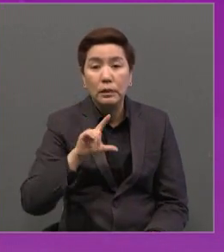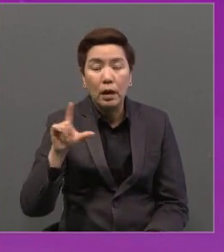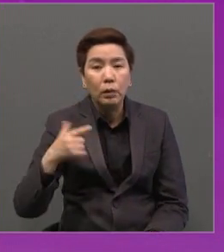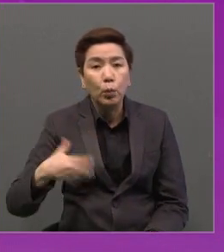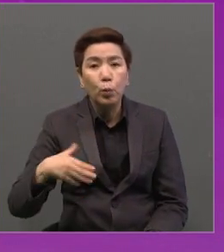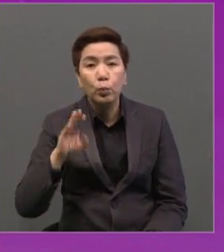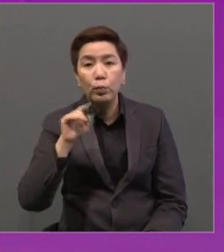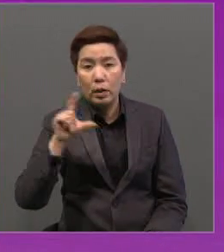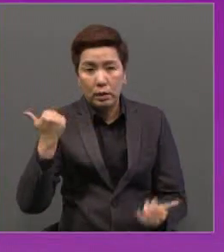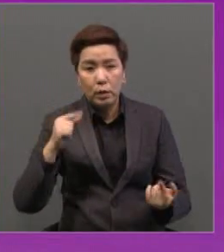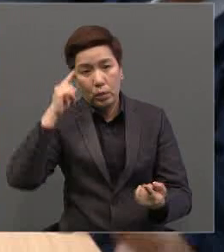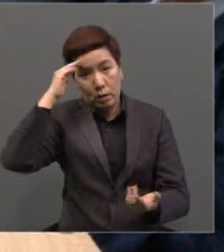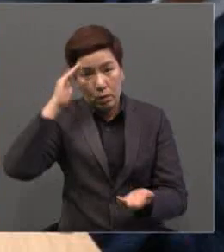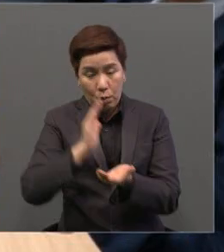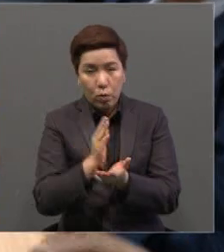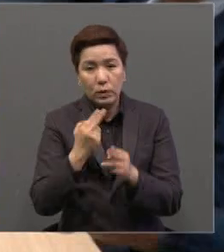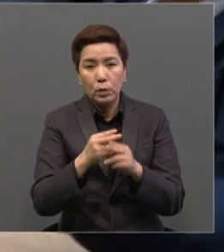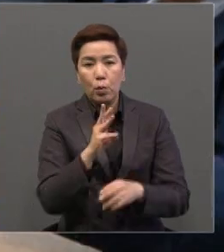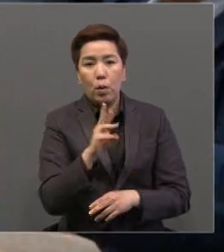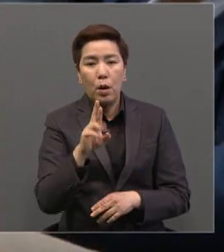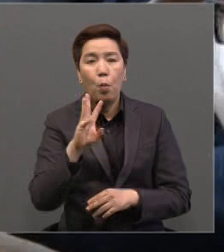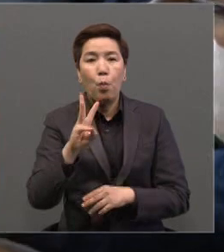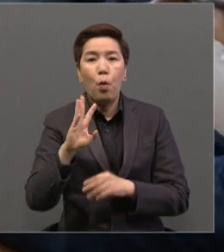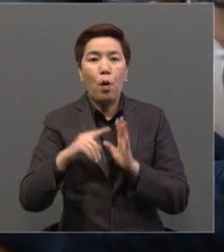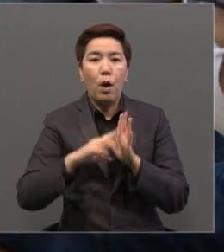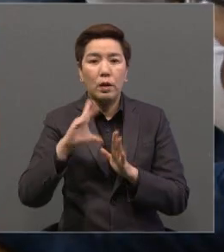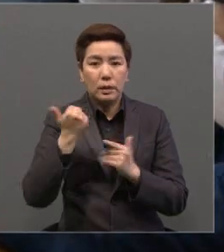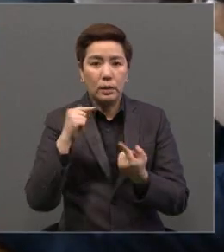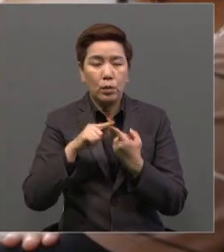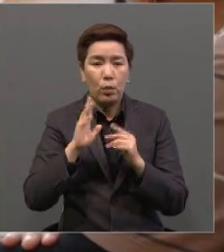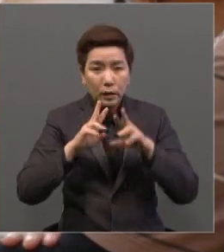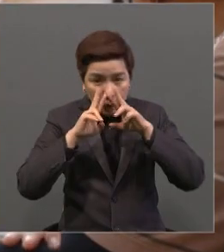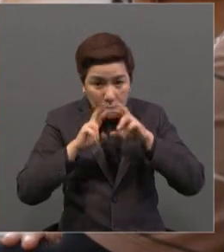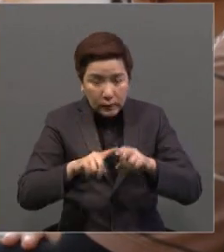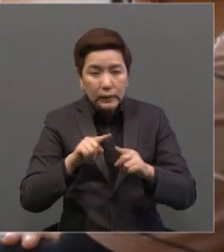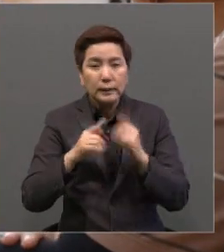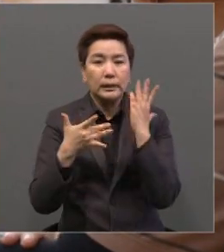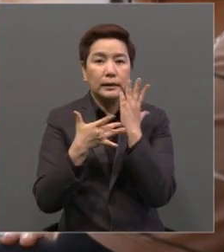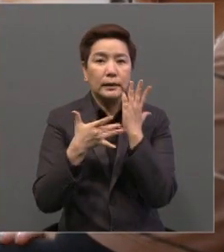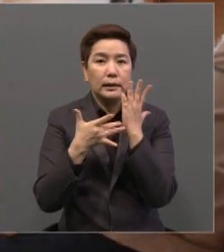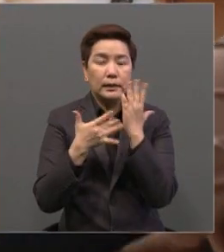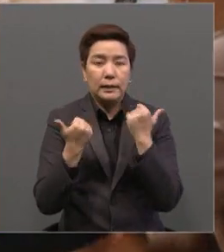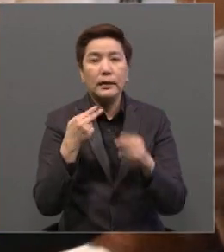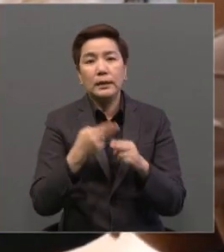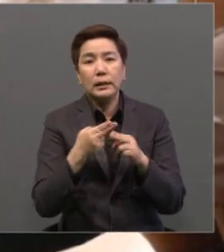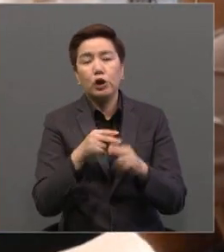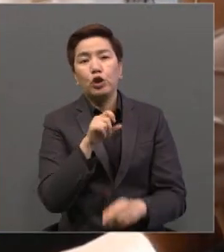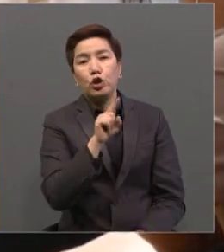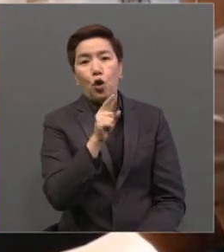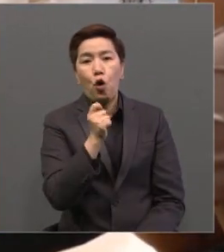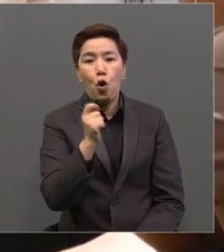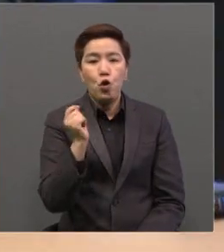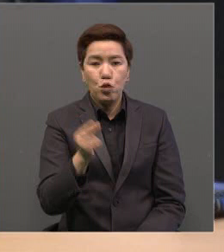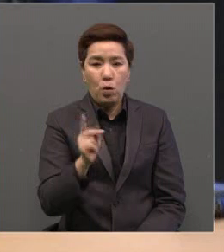ะครับโดยวันนี้พลตำรวจโทวรวัฒน์วัฒนครบัญชาผู้บัญชาการตำรวจสืบสวนสอบสวนอาชญากรรมทางเทคโนโลยีหรือว่าสอทบ